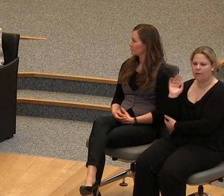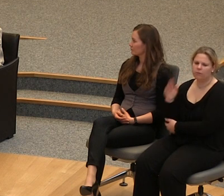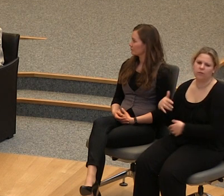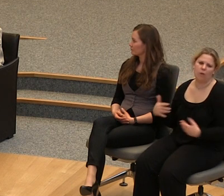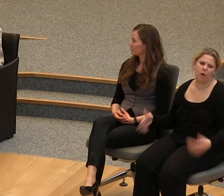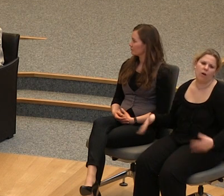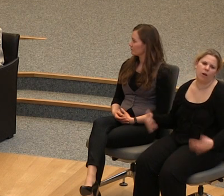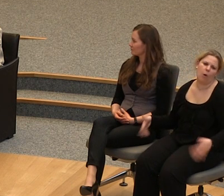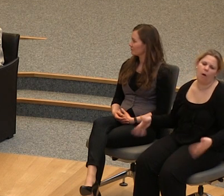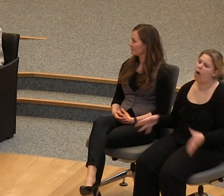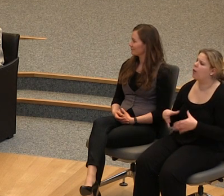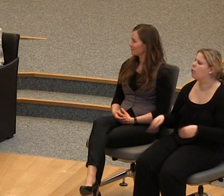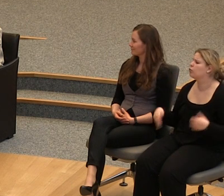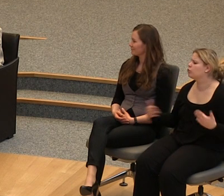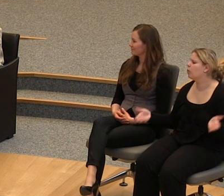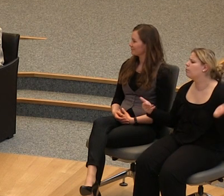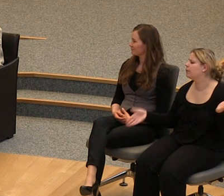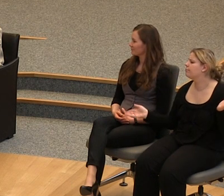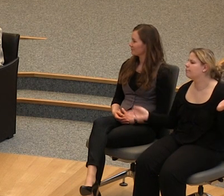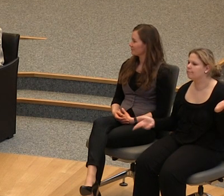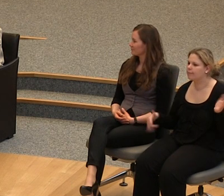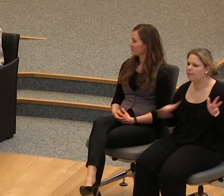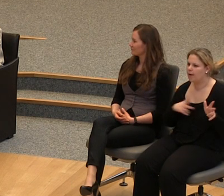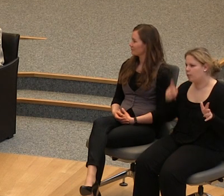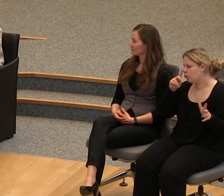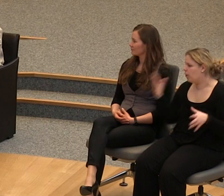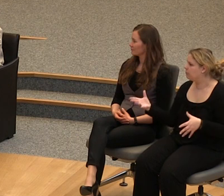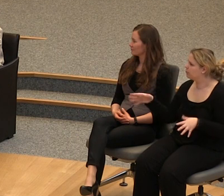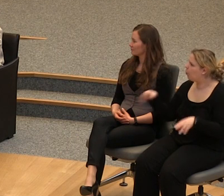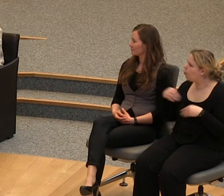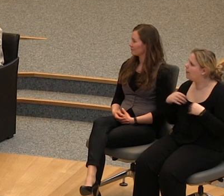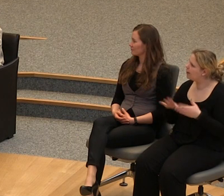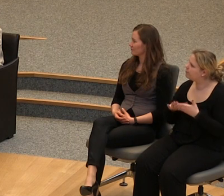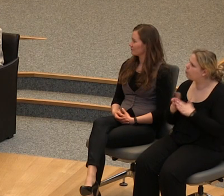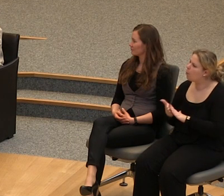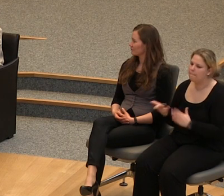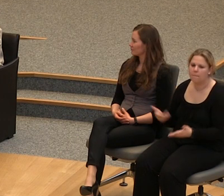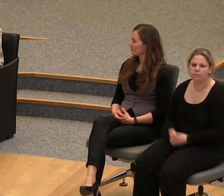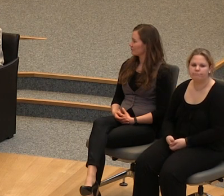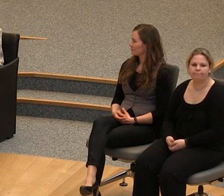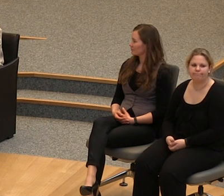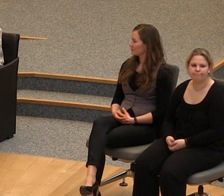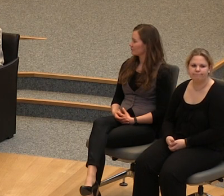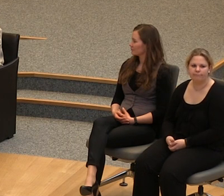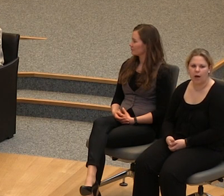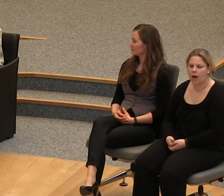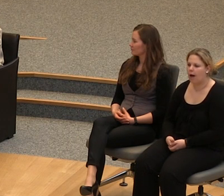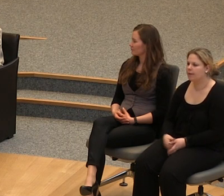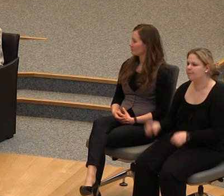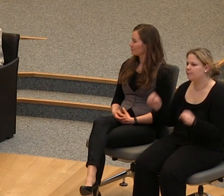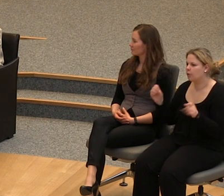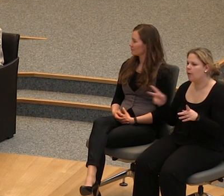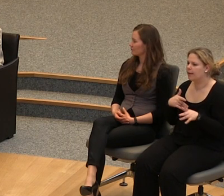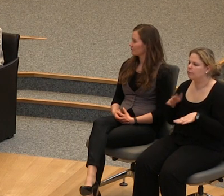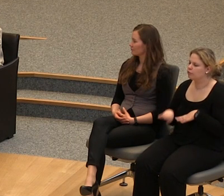die Lösungen schütteln. Wir müssen es eigentlich nur noch aufgreifen und umsetzen. Aber gut, eins nach